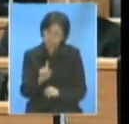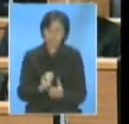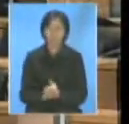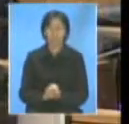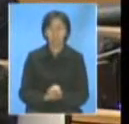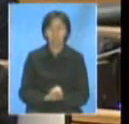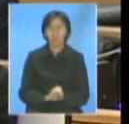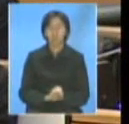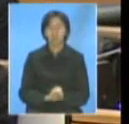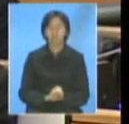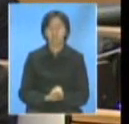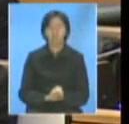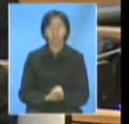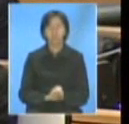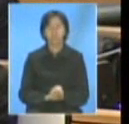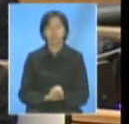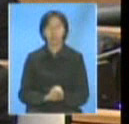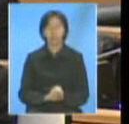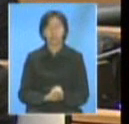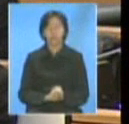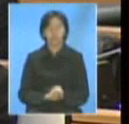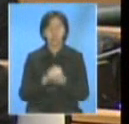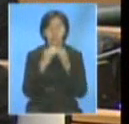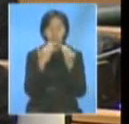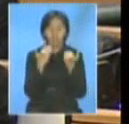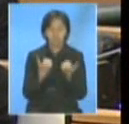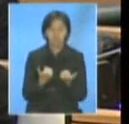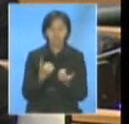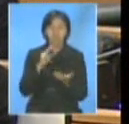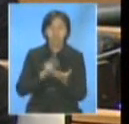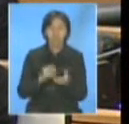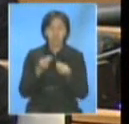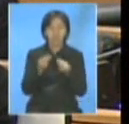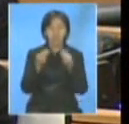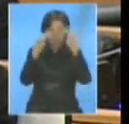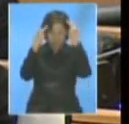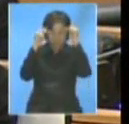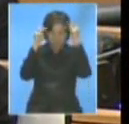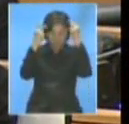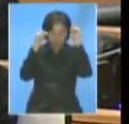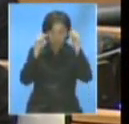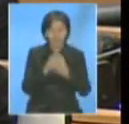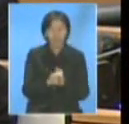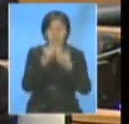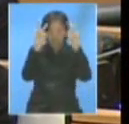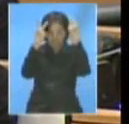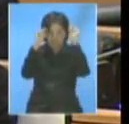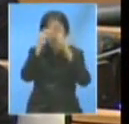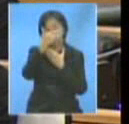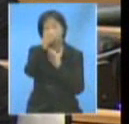ที่มีการทำหนังสือถึงนายกรัฐมนตรีท่านนายกก็ปล่อยปละละเลยไม่สน